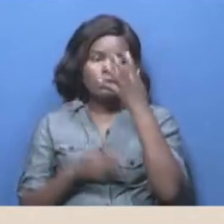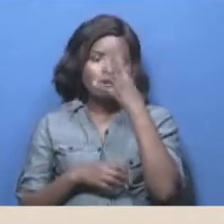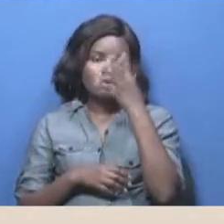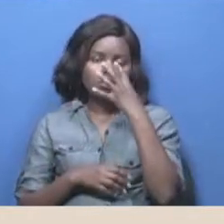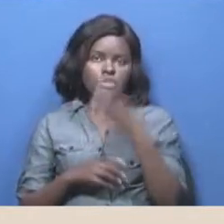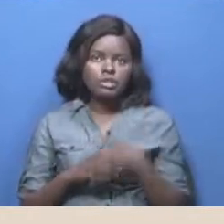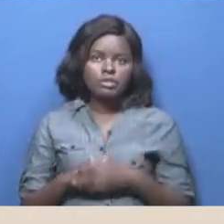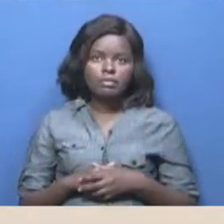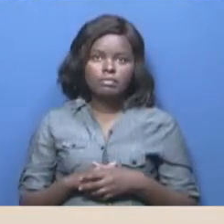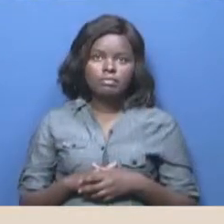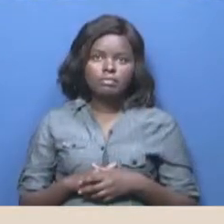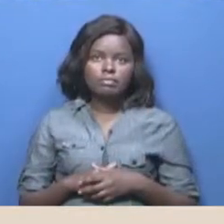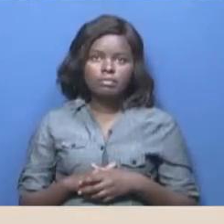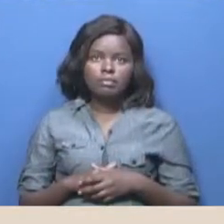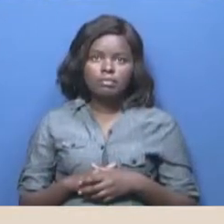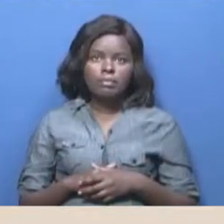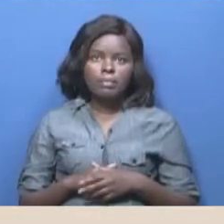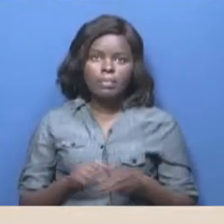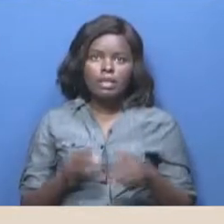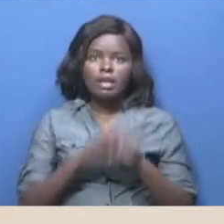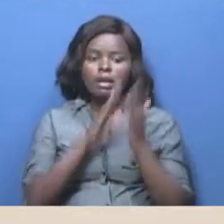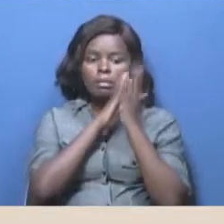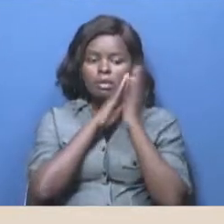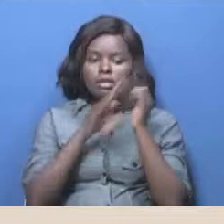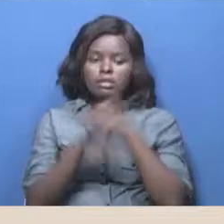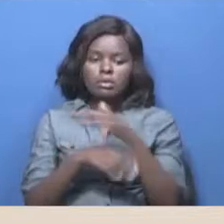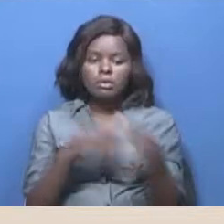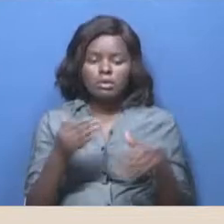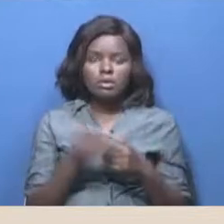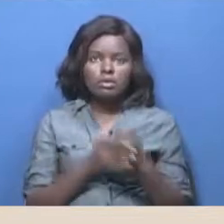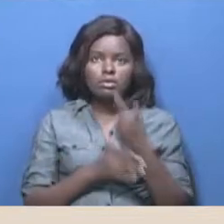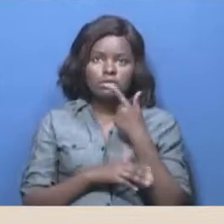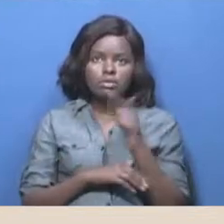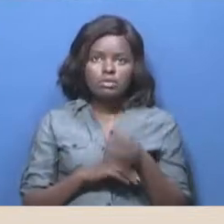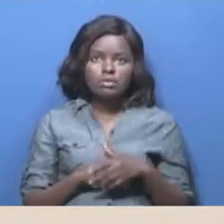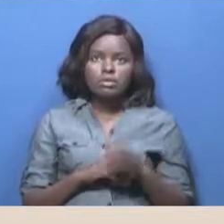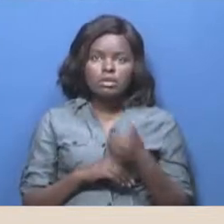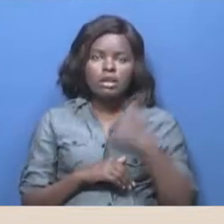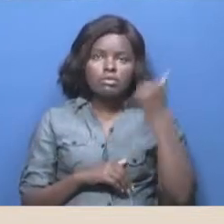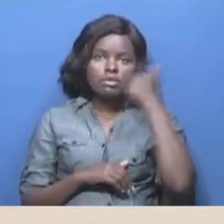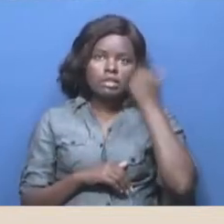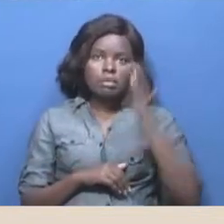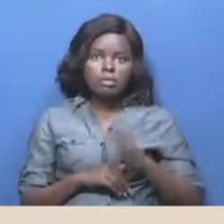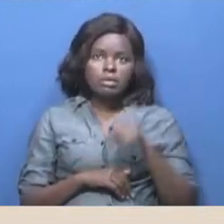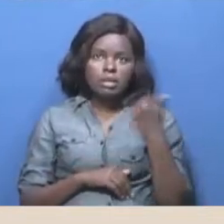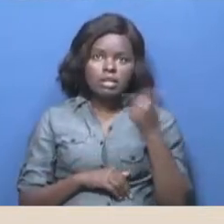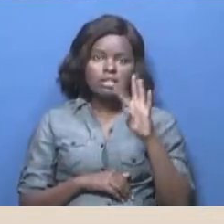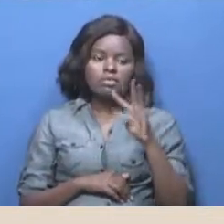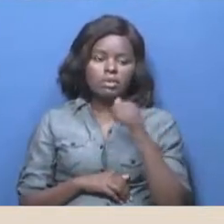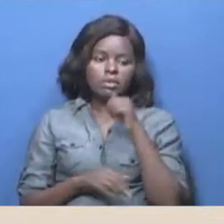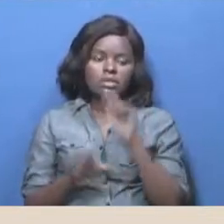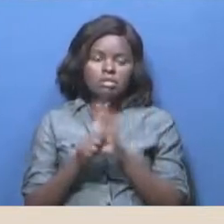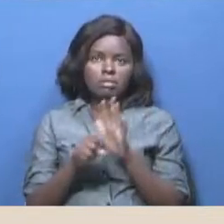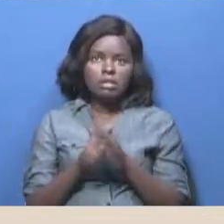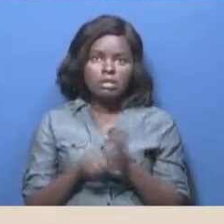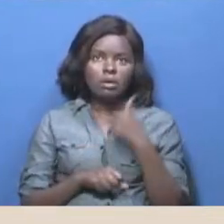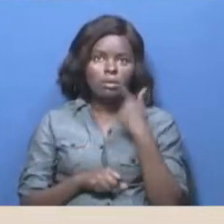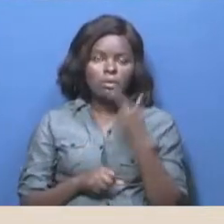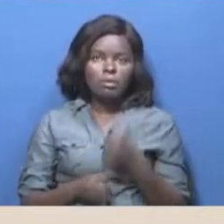oxygen tugikira itanda-inĩ ciothe, koguo twina patient amwe ana ti aingĩ